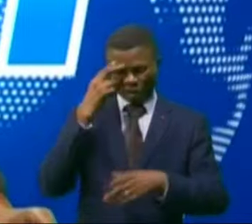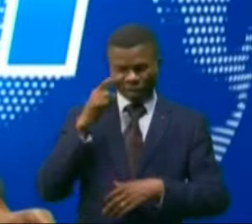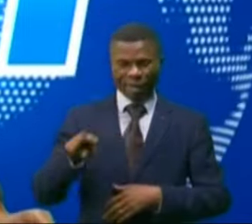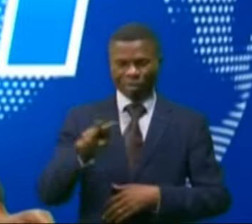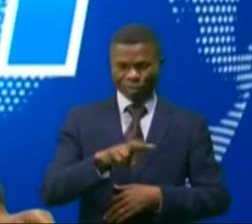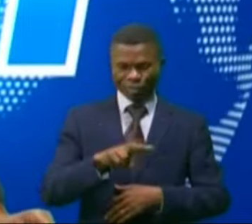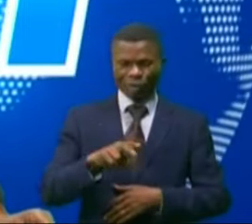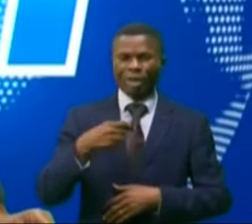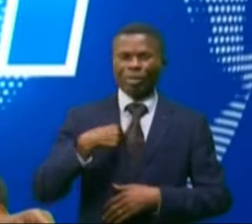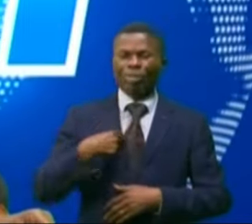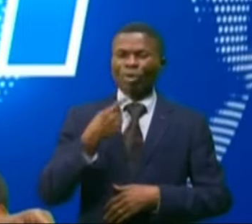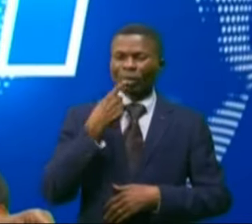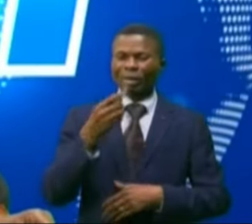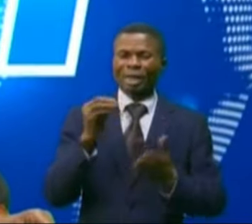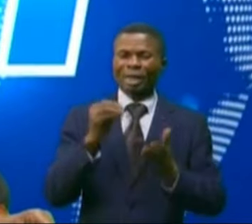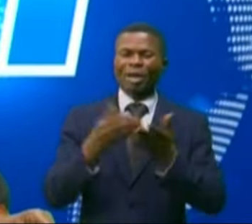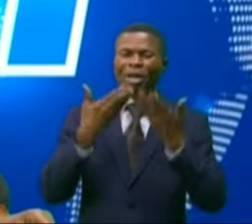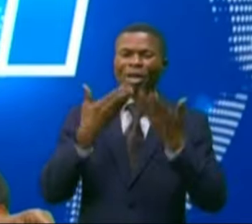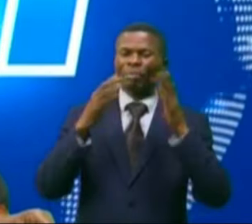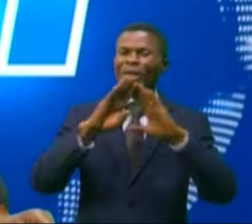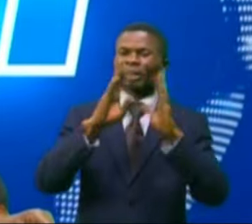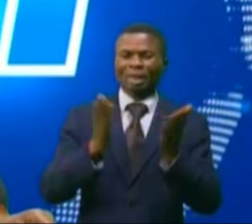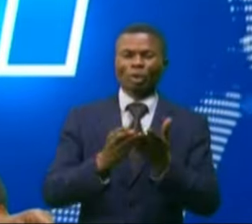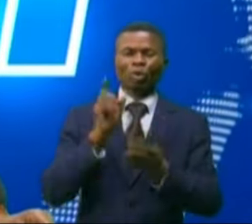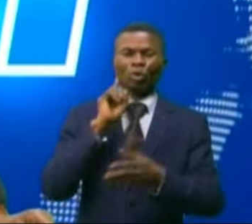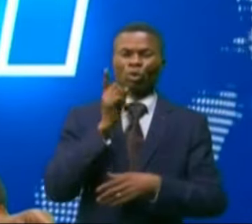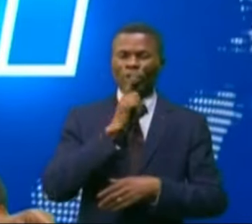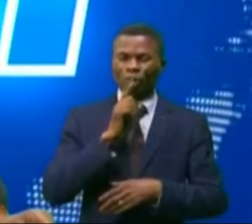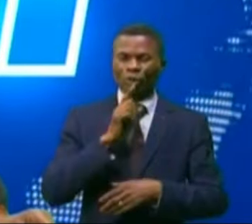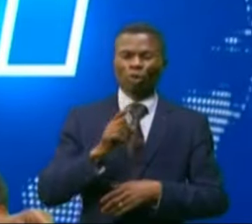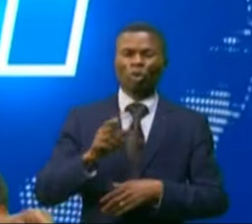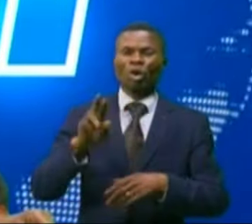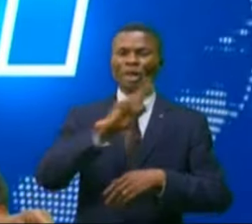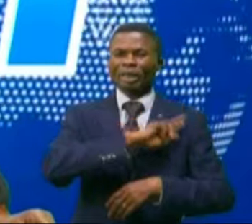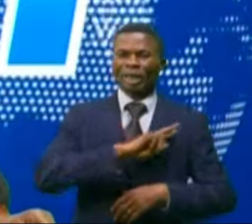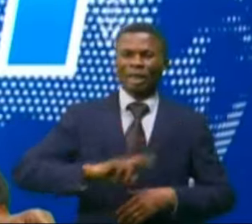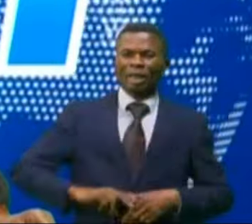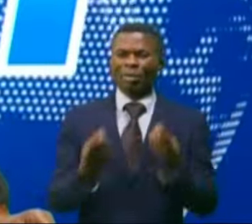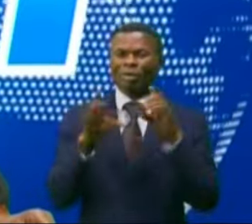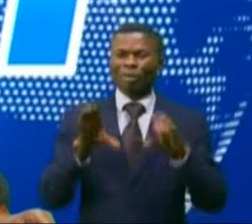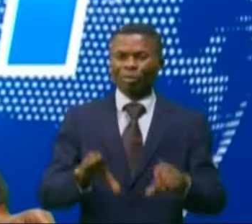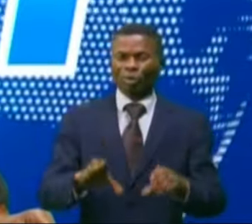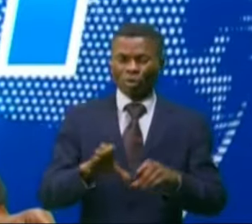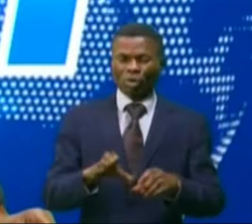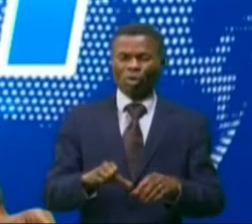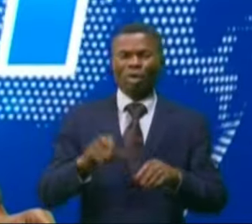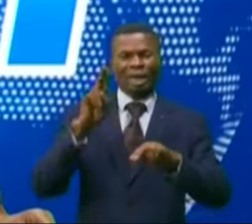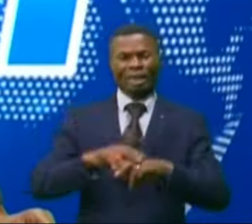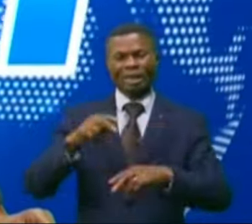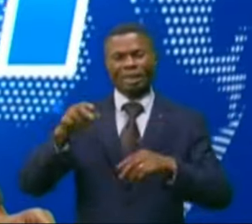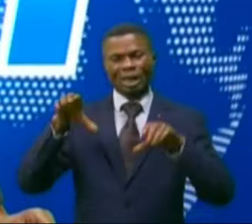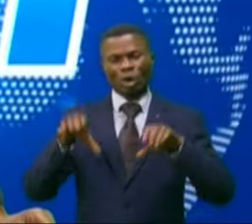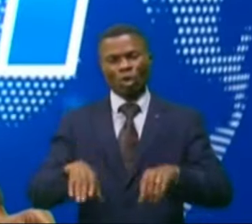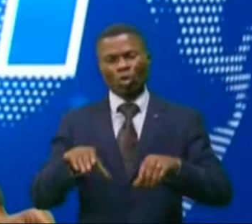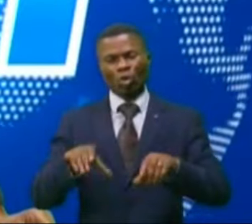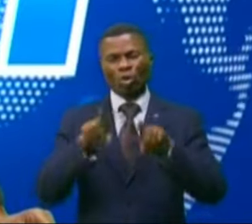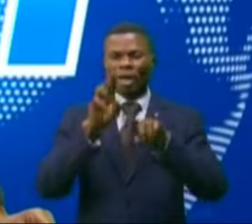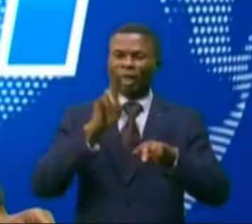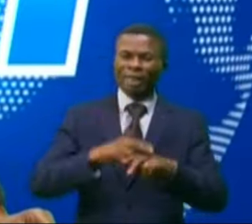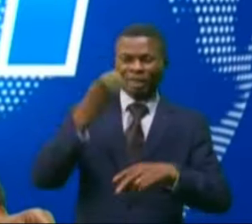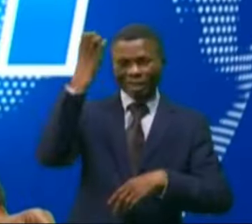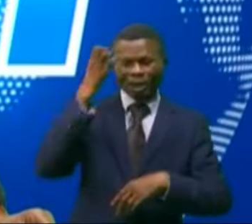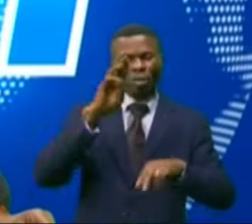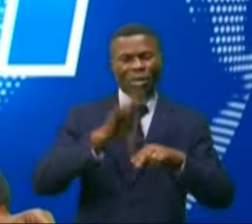Galia. Merci également à Michel Tamouzi, l'interprète des malentendants. Madame, messieurs, merci à vous de l'avoir suivi dans l'entretemps.